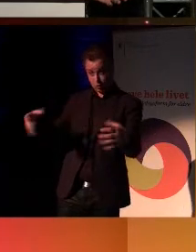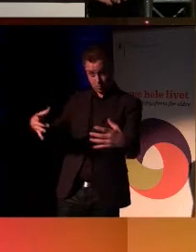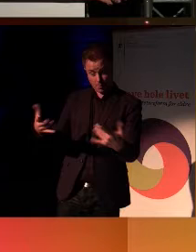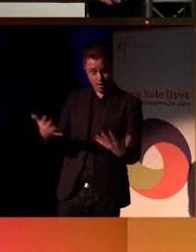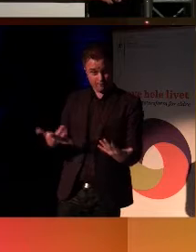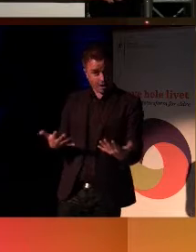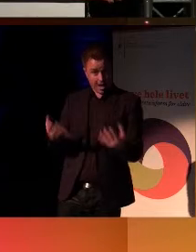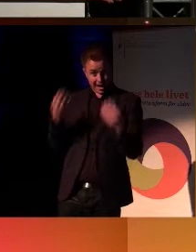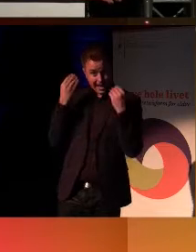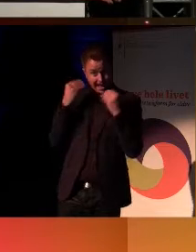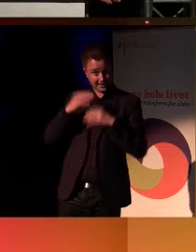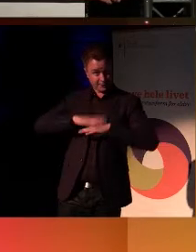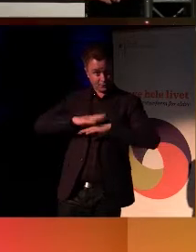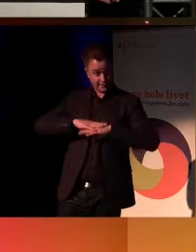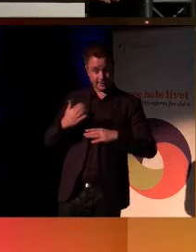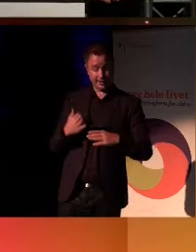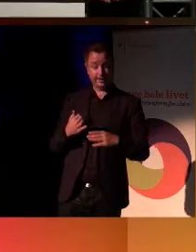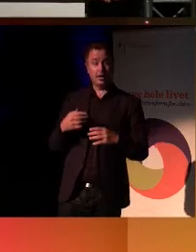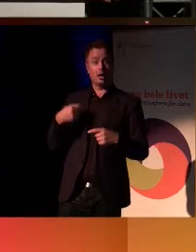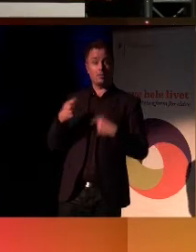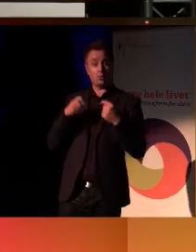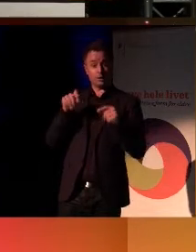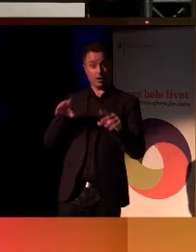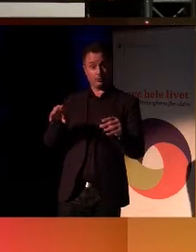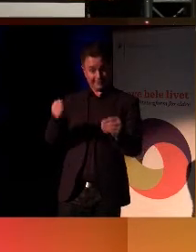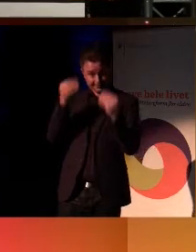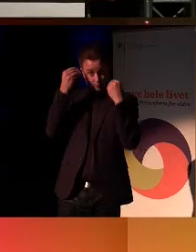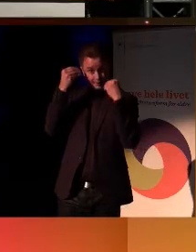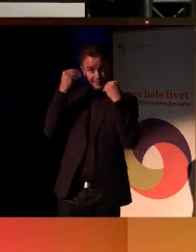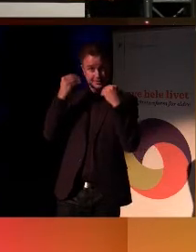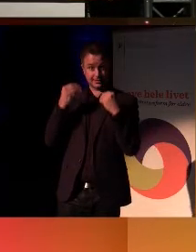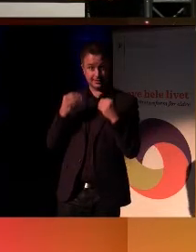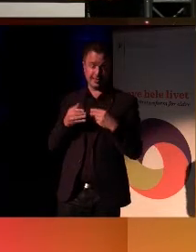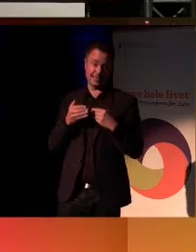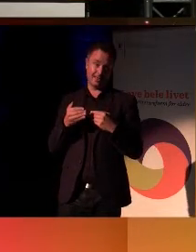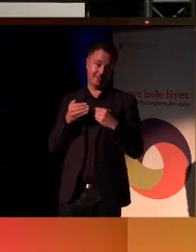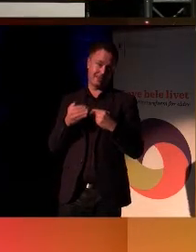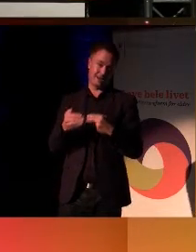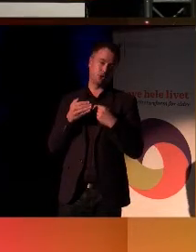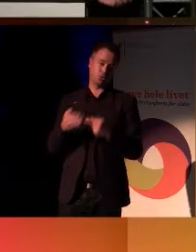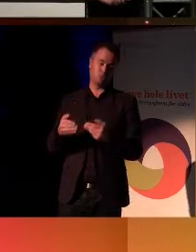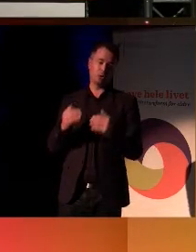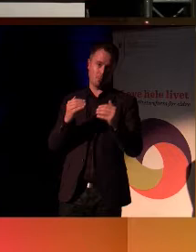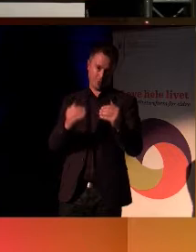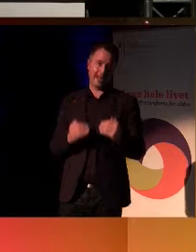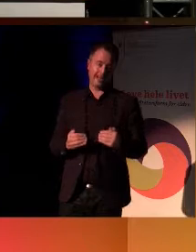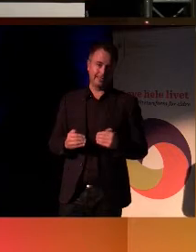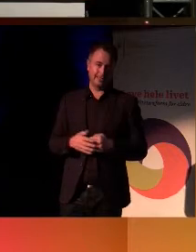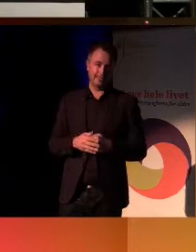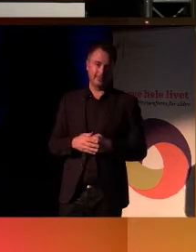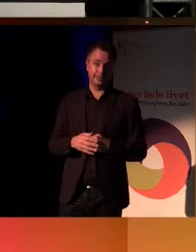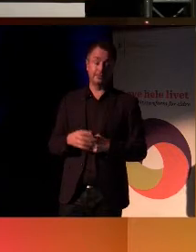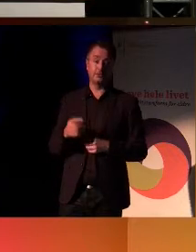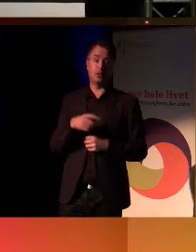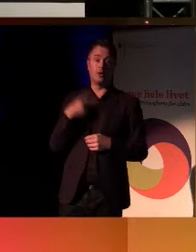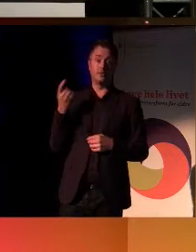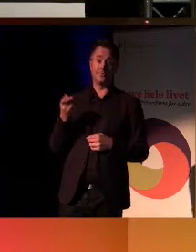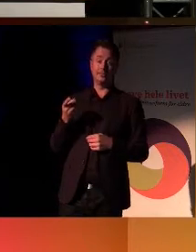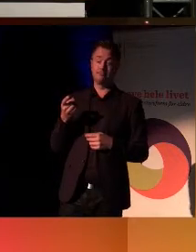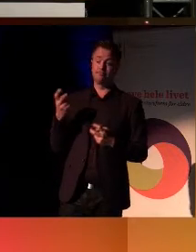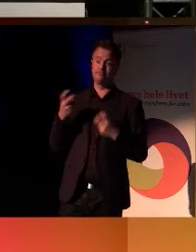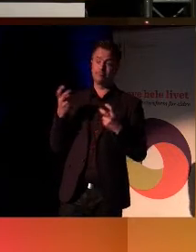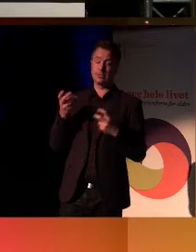læreforutsetningene? Bruk av den didaktiske relasjonsmodellen, det var det Siv gjorde. så ville vi søke fylkesmannen om